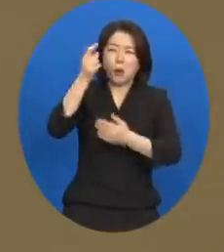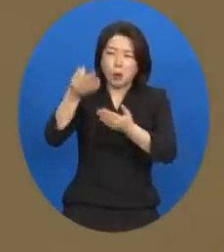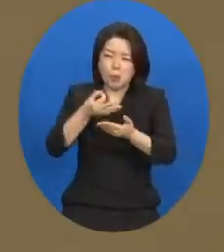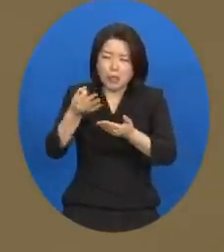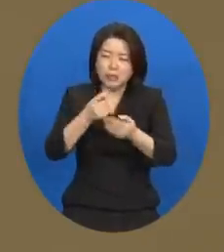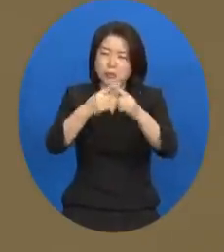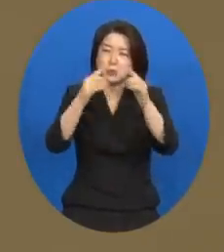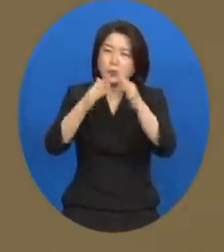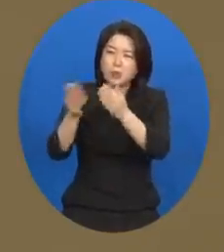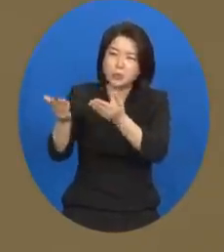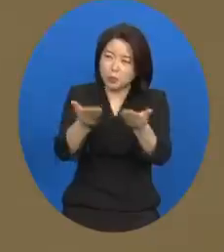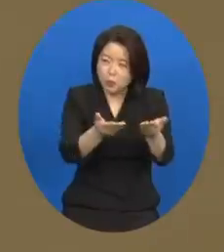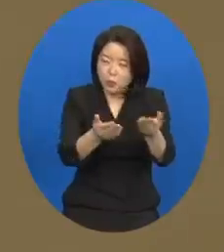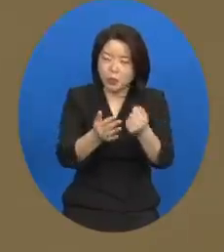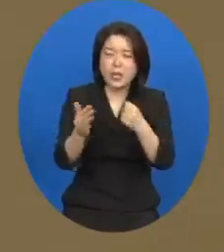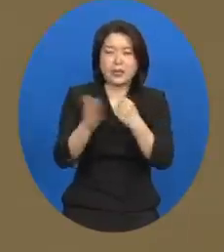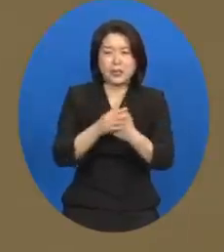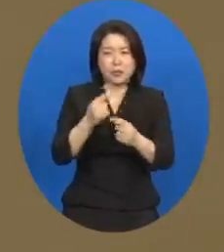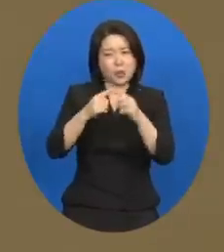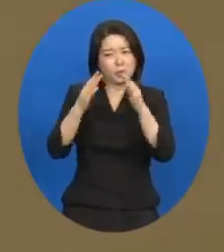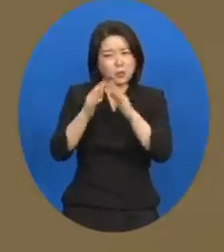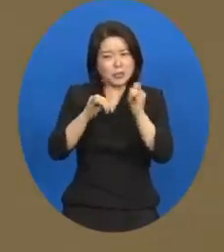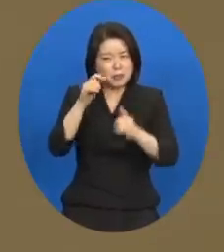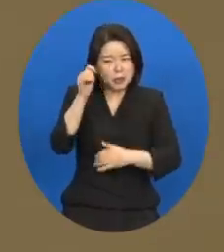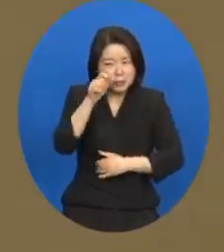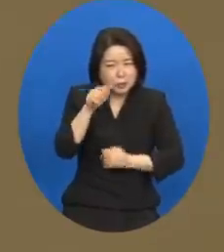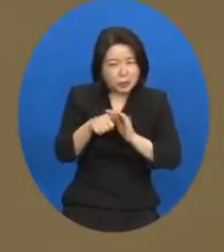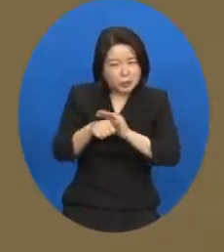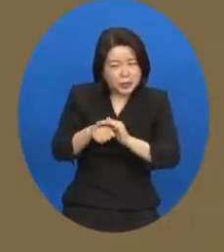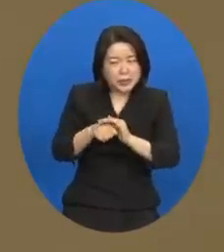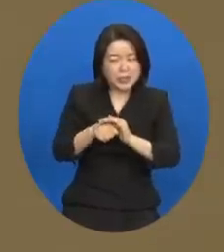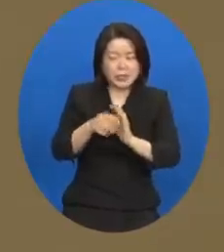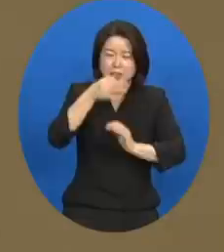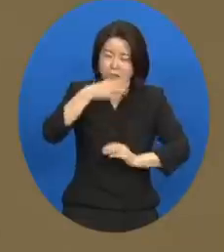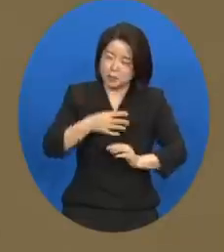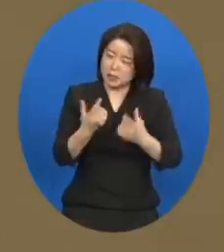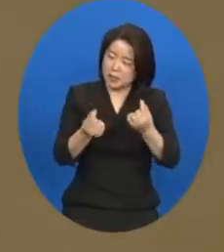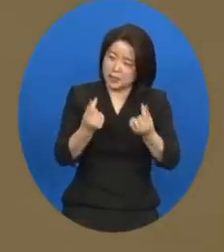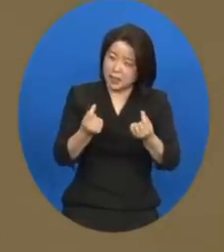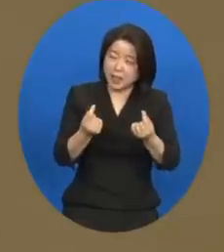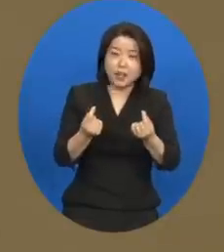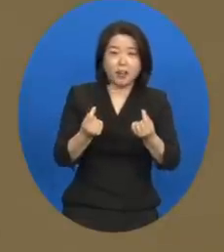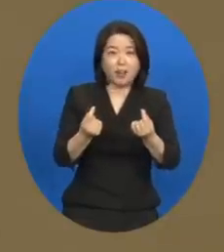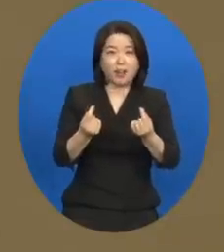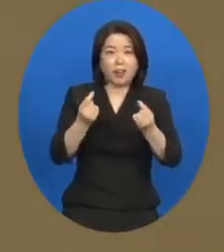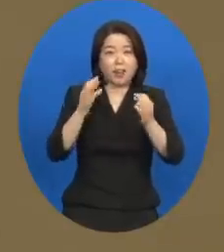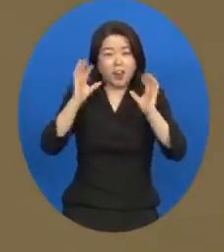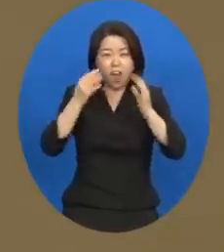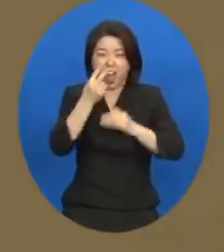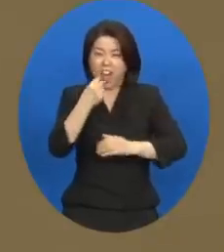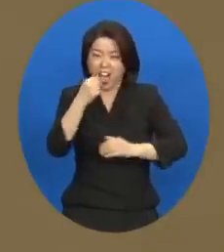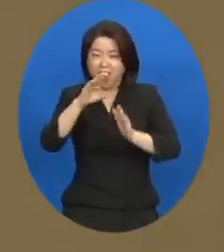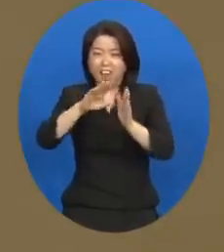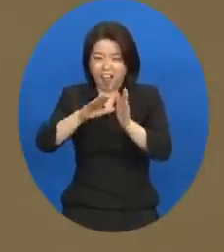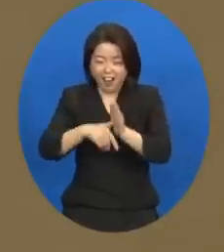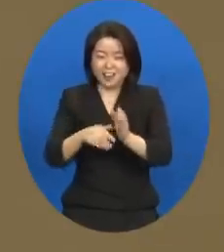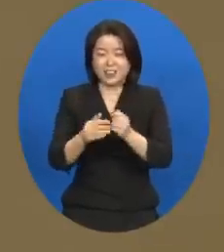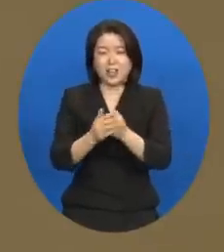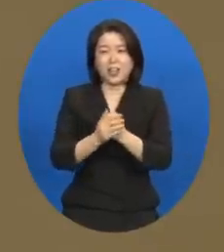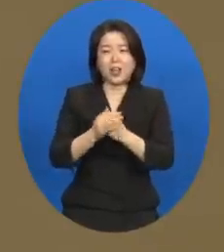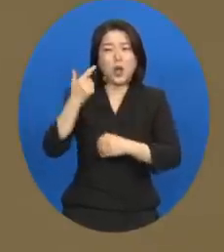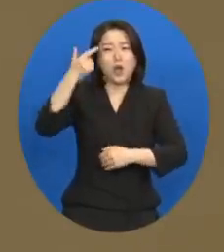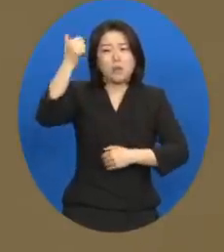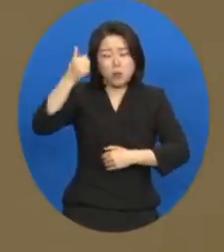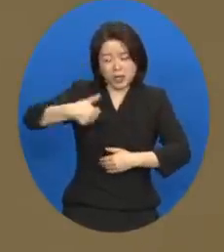나오니까 교인들 눈치 보느라고 저렇게 힘드시구나. 그 어릴 때 철없을 때 그 목회자 자녀들의